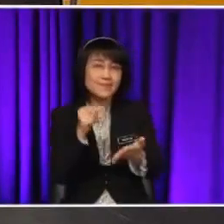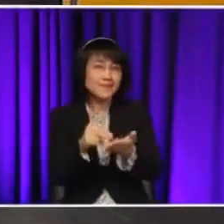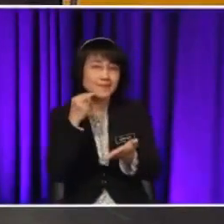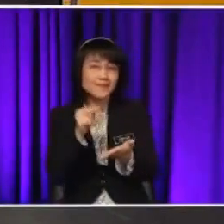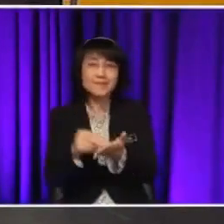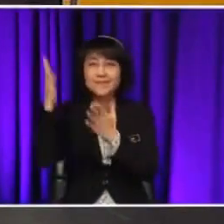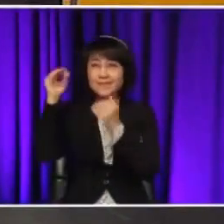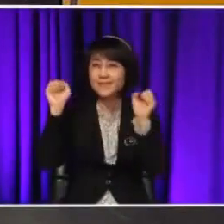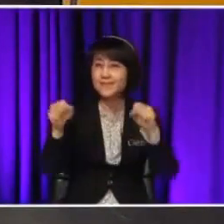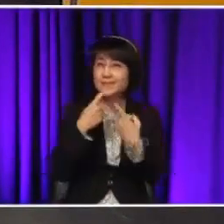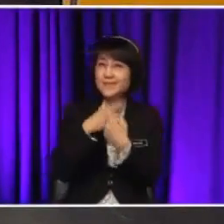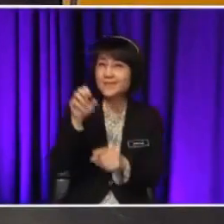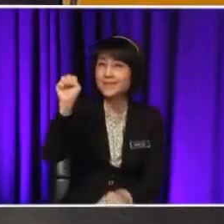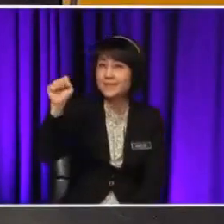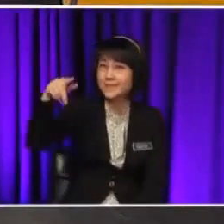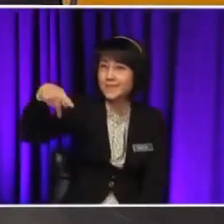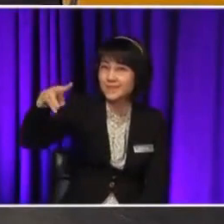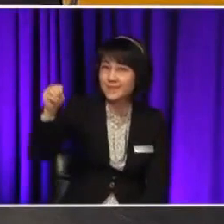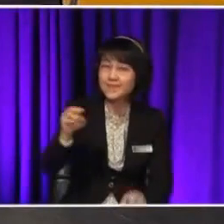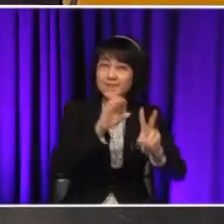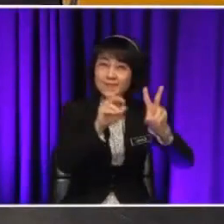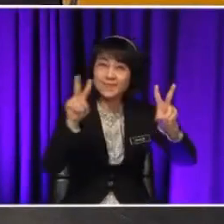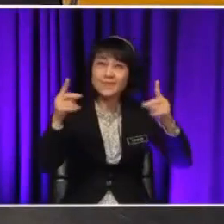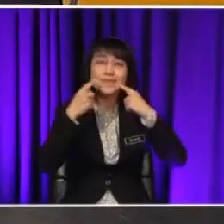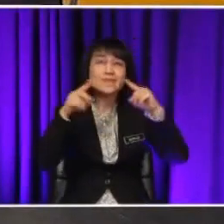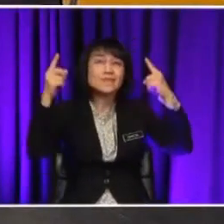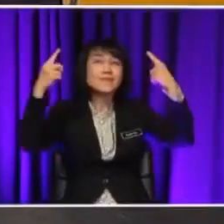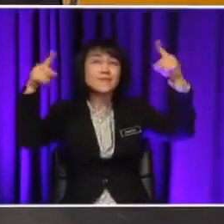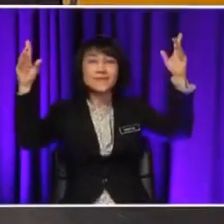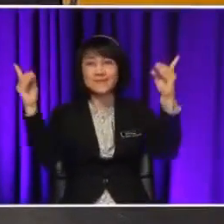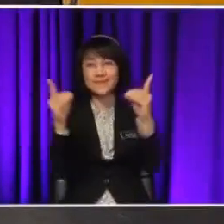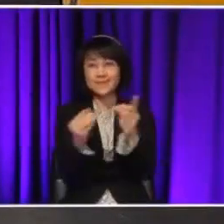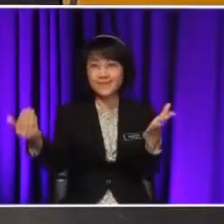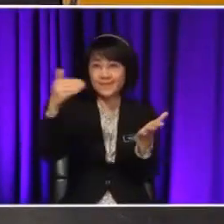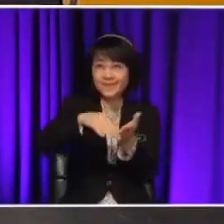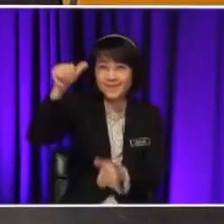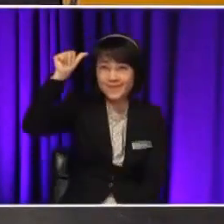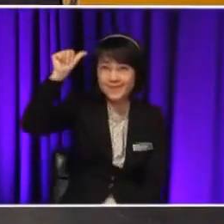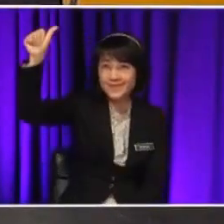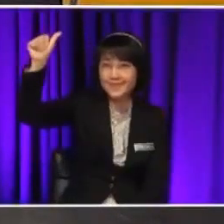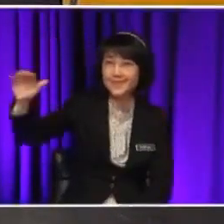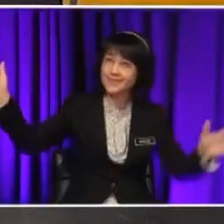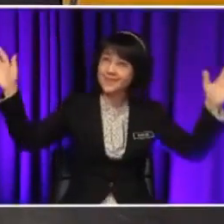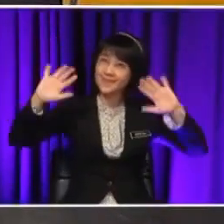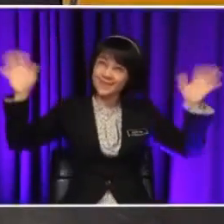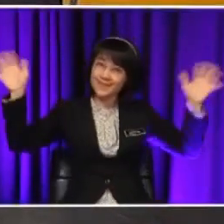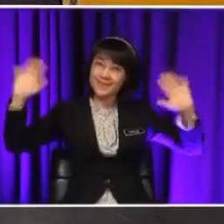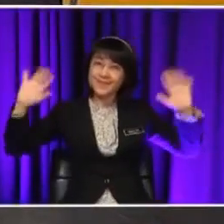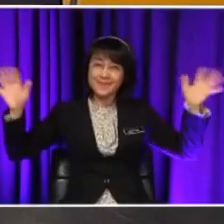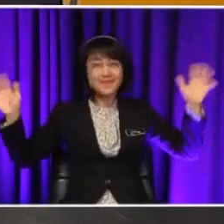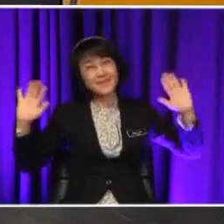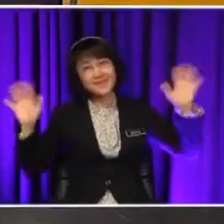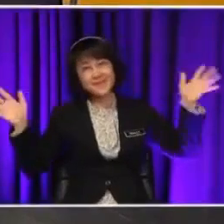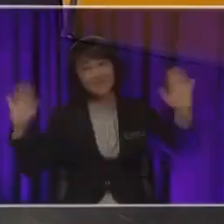menjawab SPM 2022 dengan penuh jayanya. Semoga berjaya. Jumpa lagi. Assalamualaikum. Bye-bye.